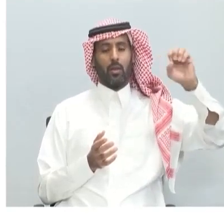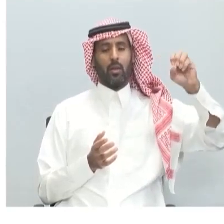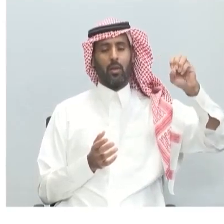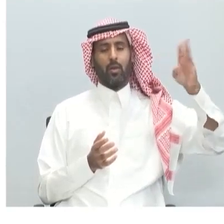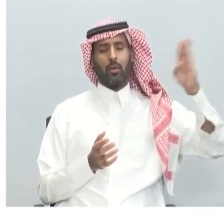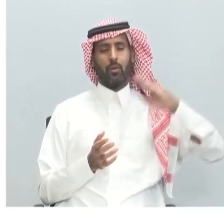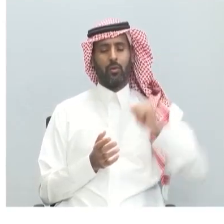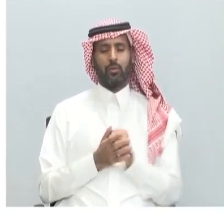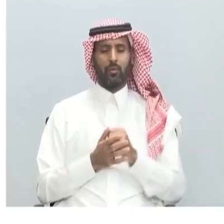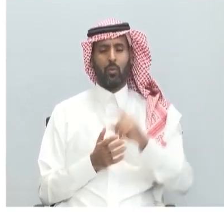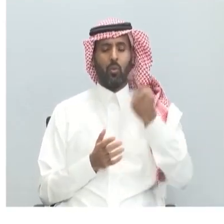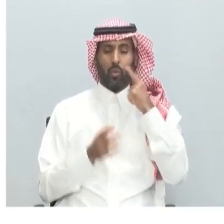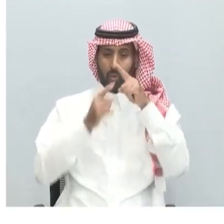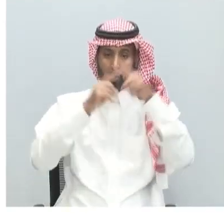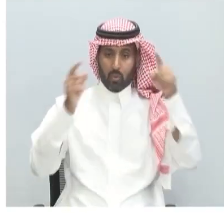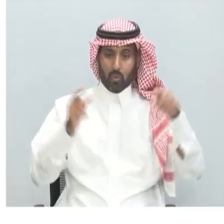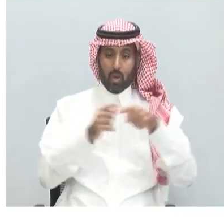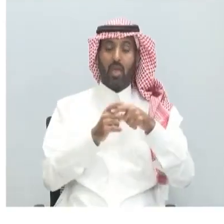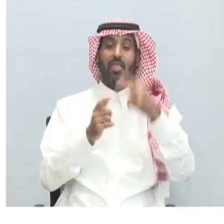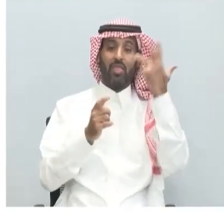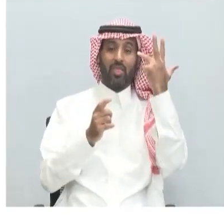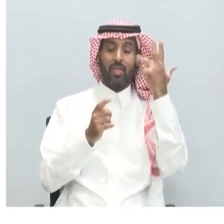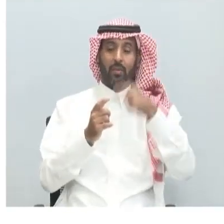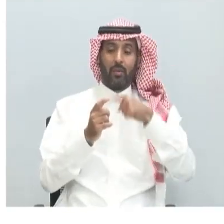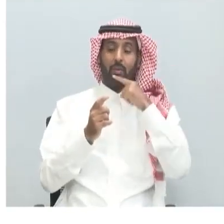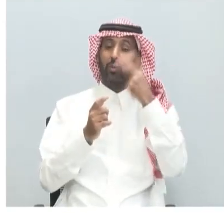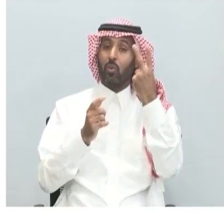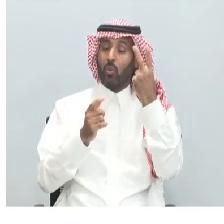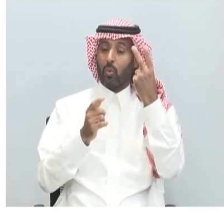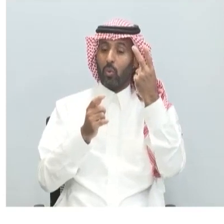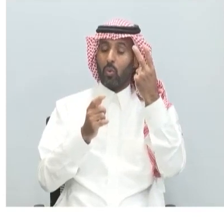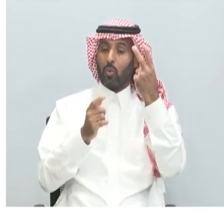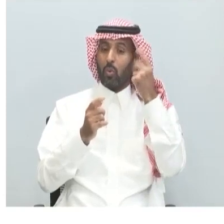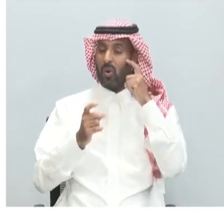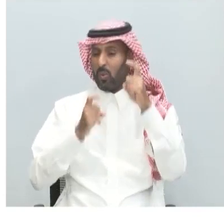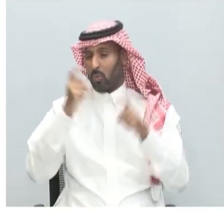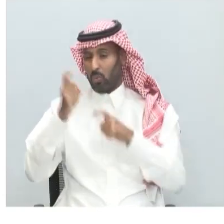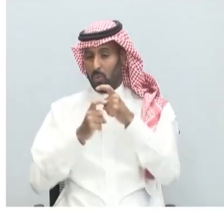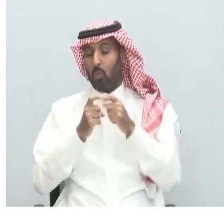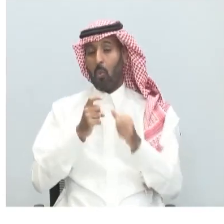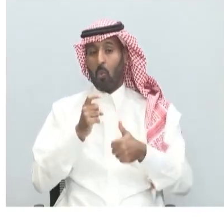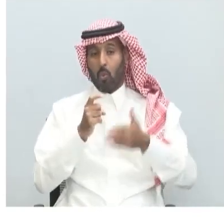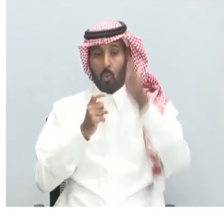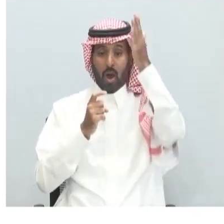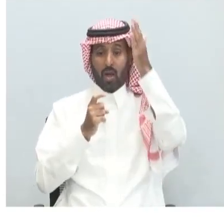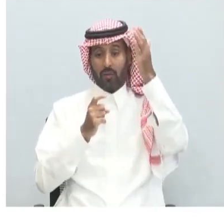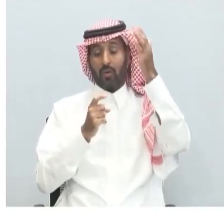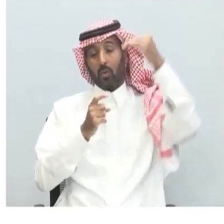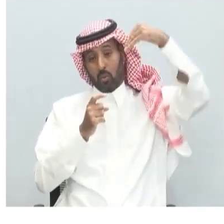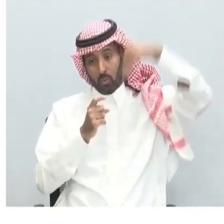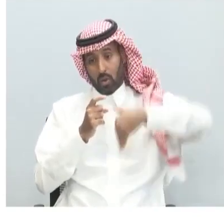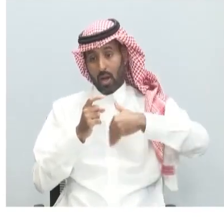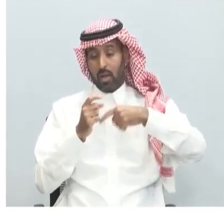في الغرفه الاولى او في مستوى الاول لدي اثنين الكترون اذا ساهم للاعلى وساهم